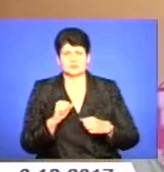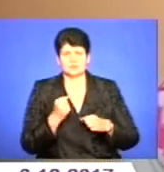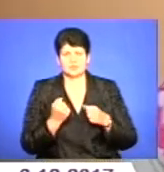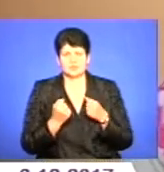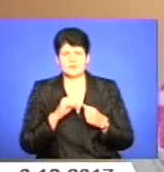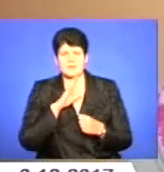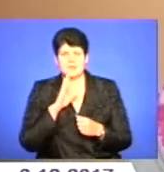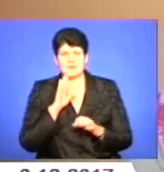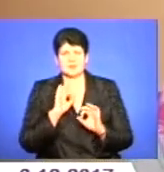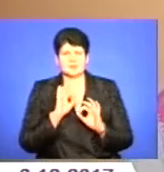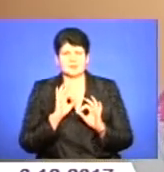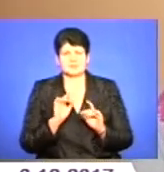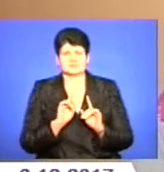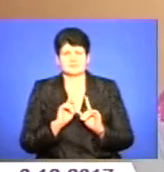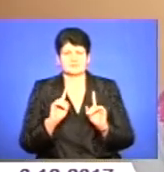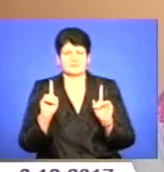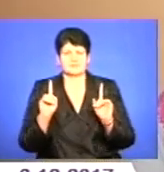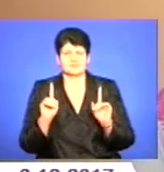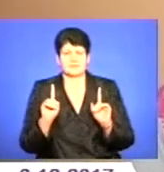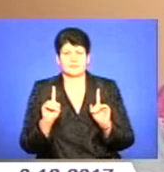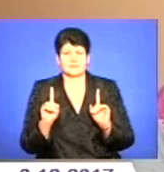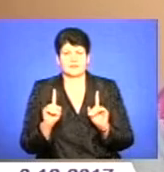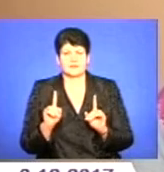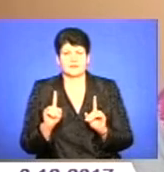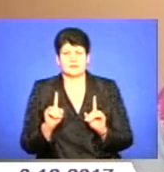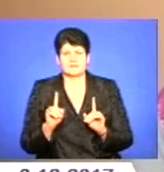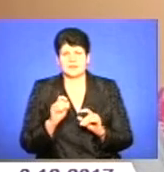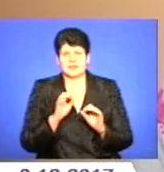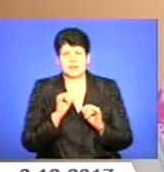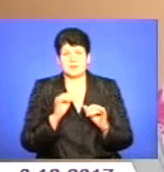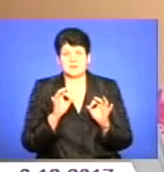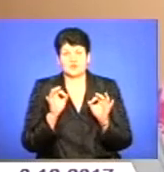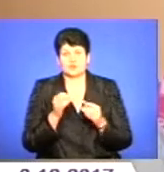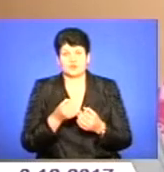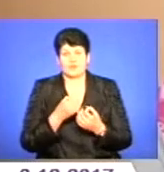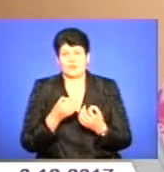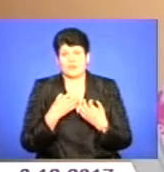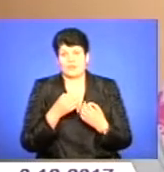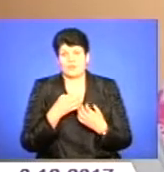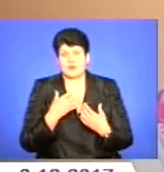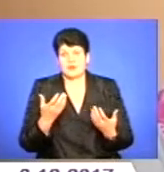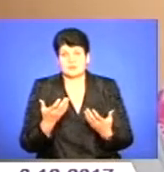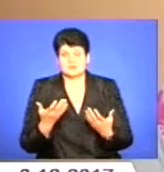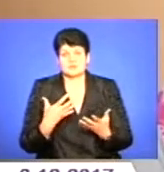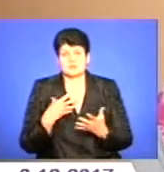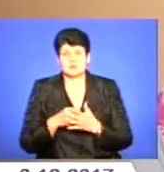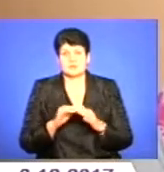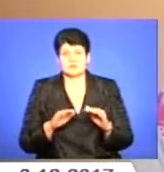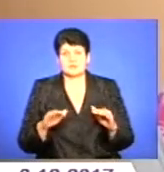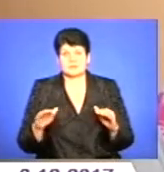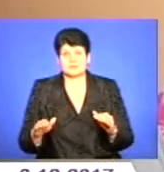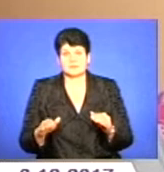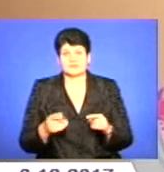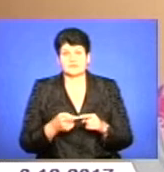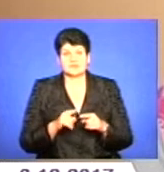мам, розказувала про якусь специфіку поведінки своєї дитини. Вони не могли мені нічого порадити, бо своїми дітьми вони не